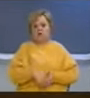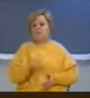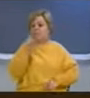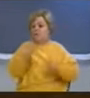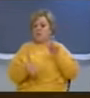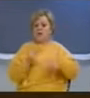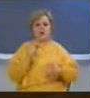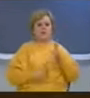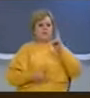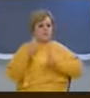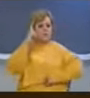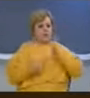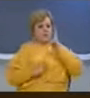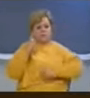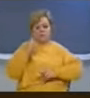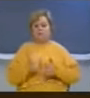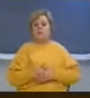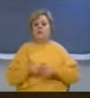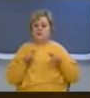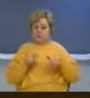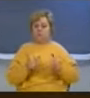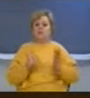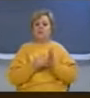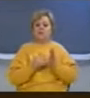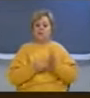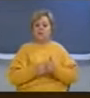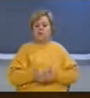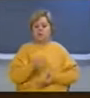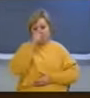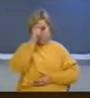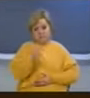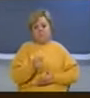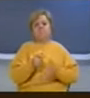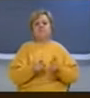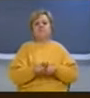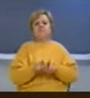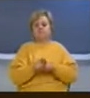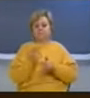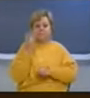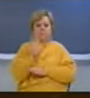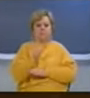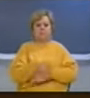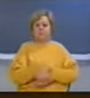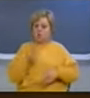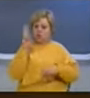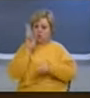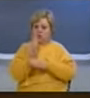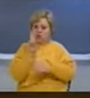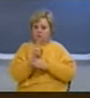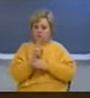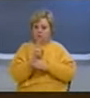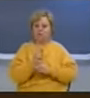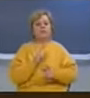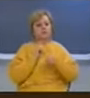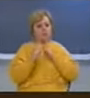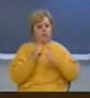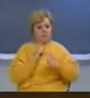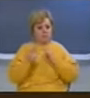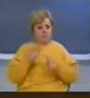këtë debat që po zhvillohet këtu. Prandaj, të nderuar kolegë deputet, mendoj që duhet të jemi të kujdesshëm në diskutimet